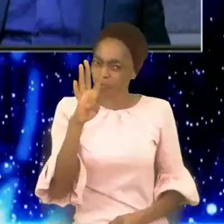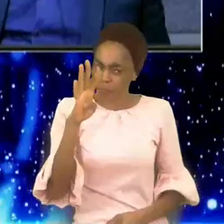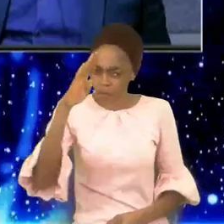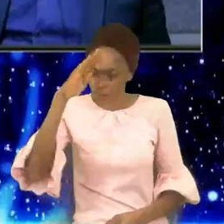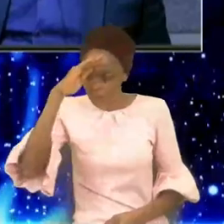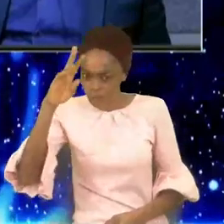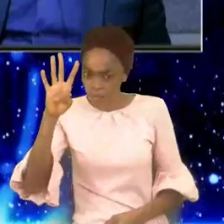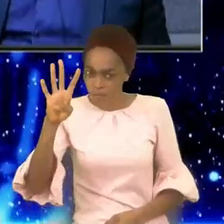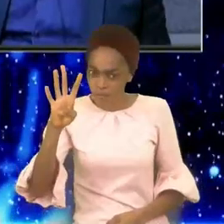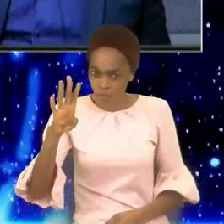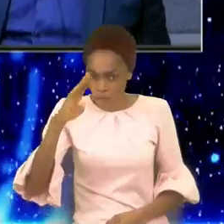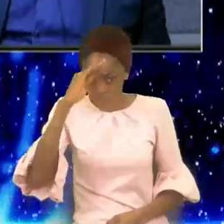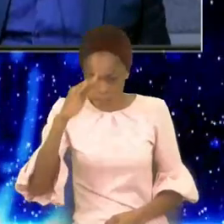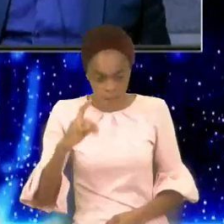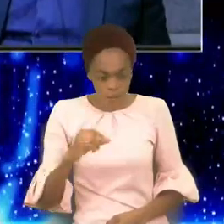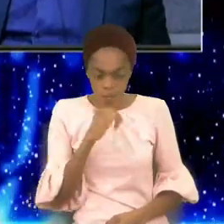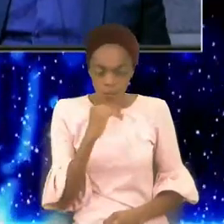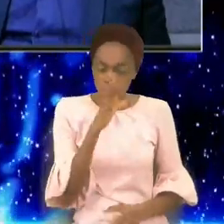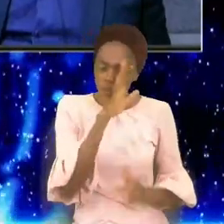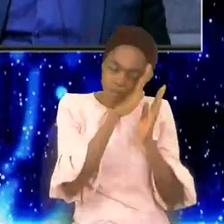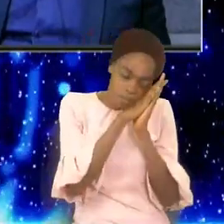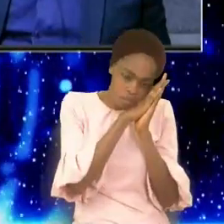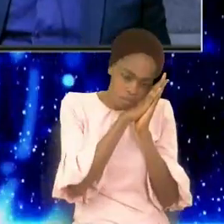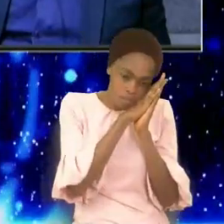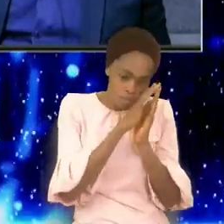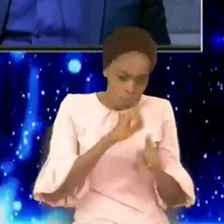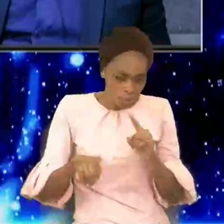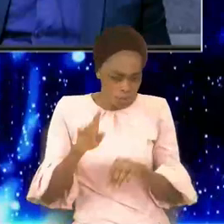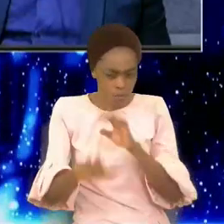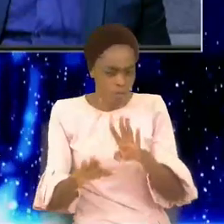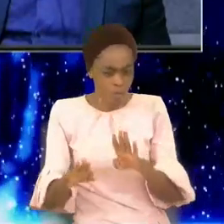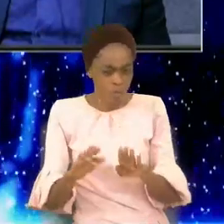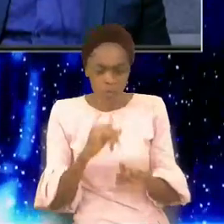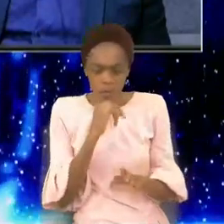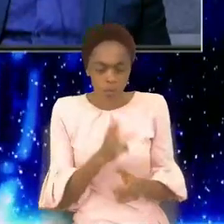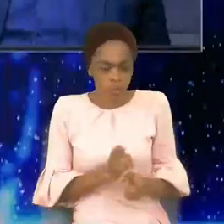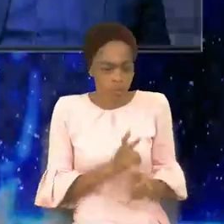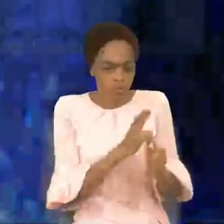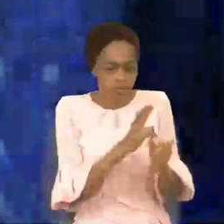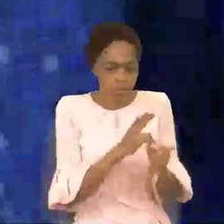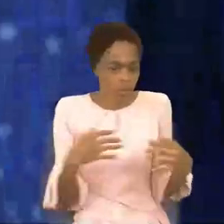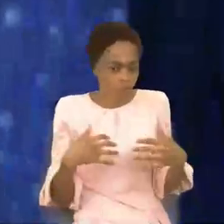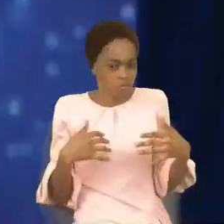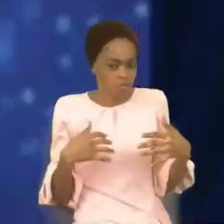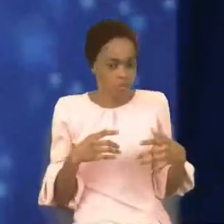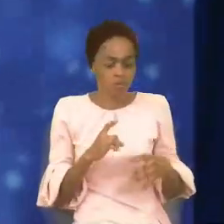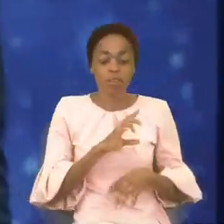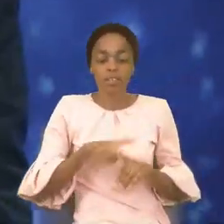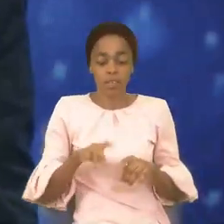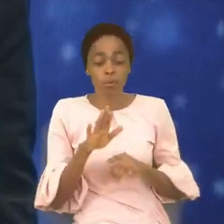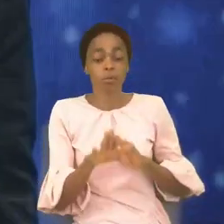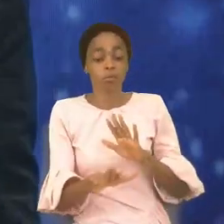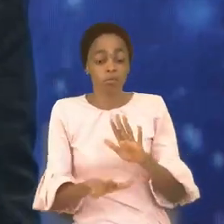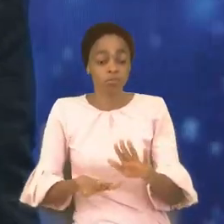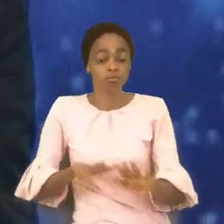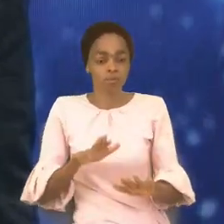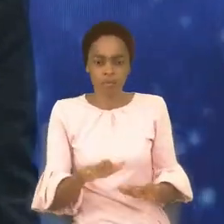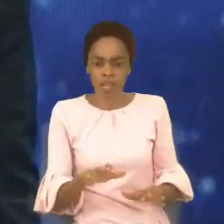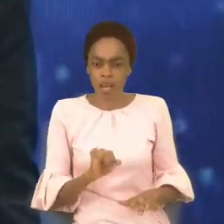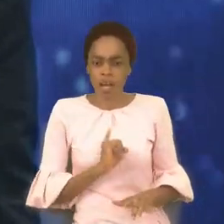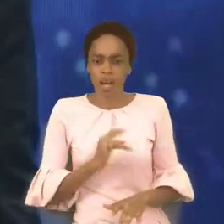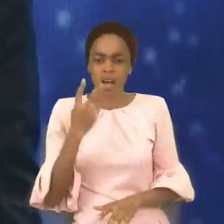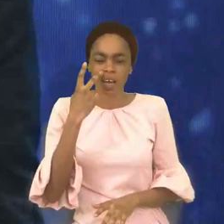pas couchés, ils marchent, ils ne sont pas pressés. Majesté, je vois 4 hommes